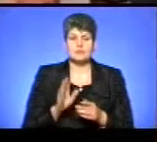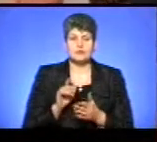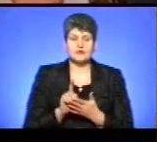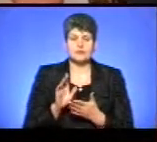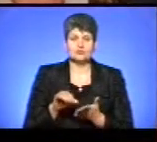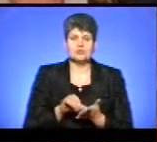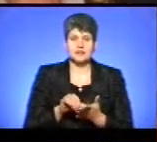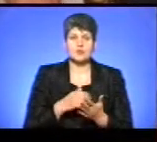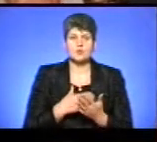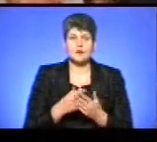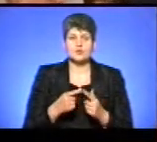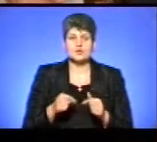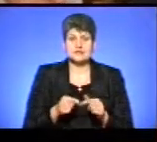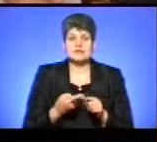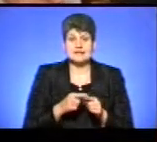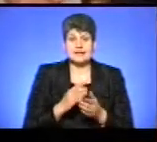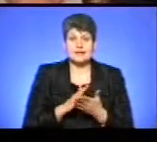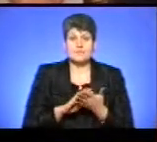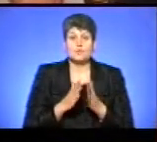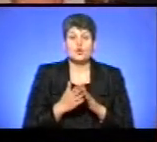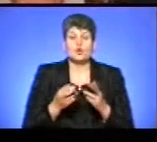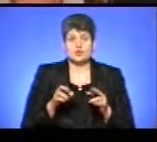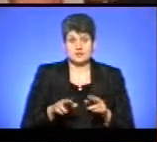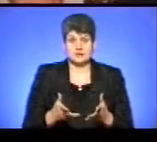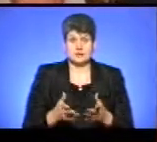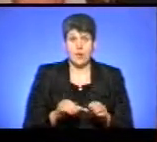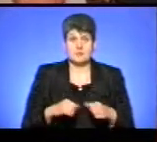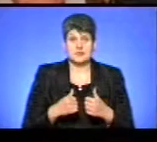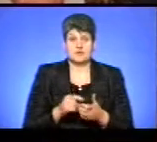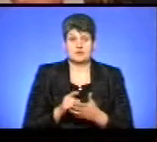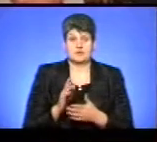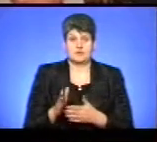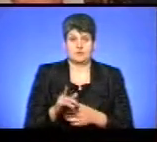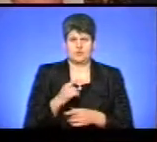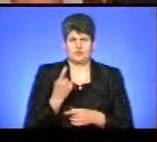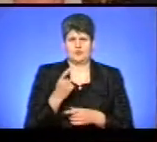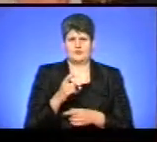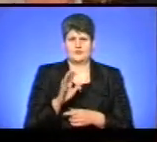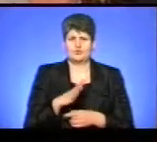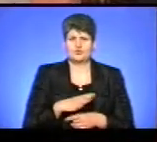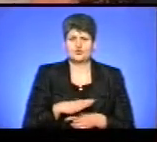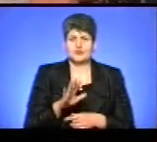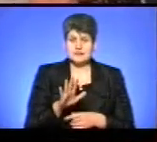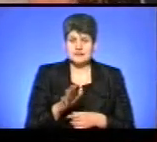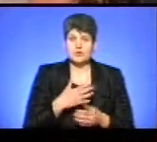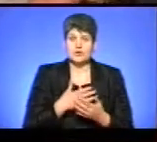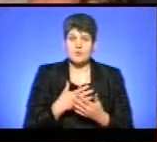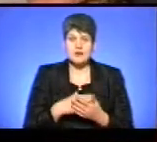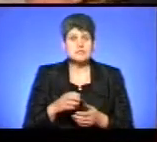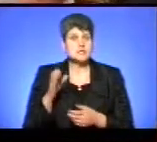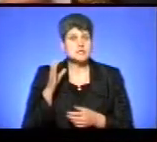організацій. Там є положення, це комісія обмежена. Так. Хвилиночку. Це тоді, коли громадські